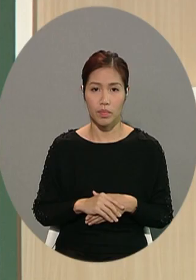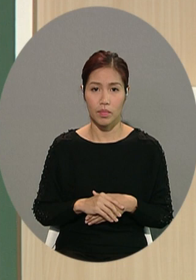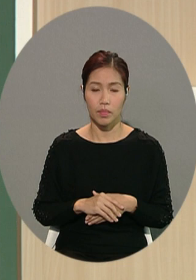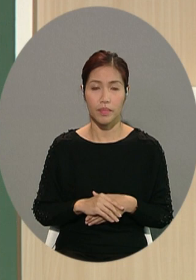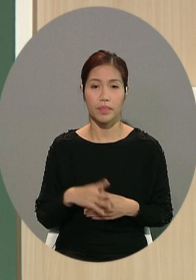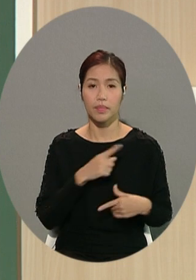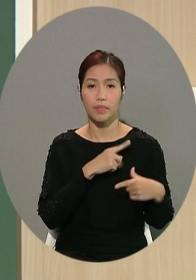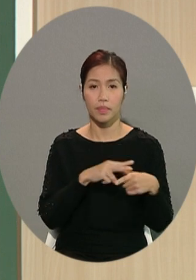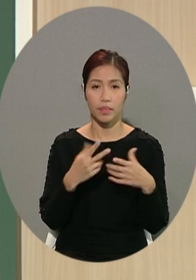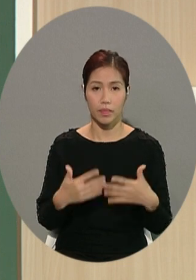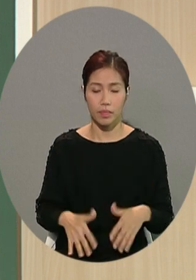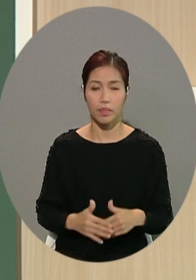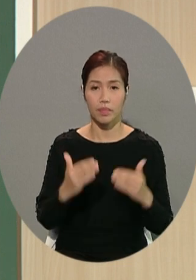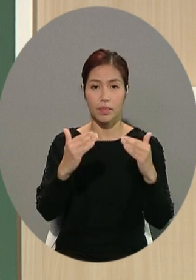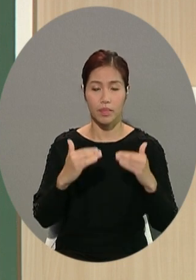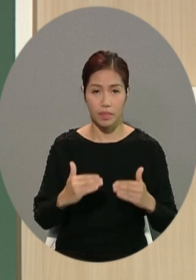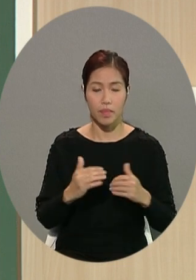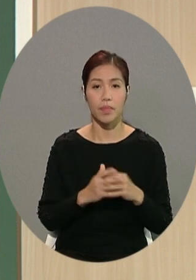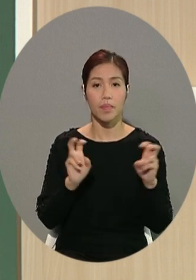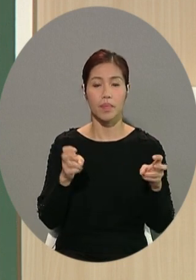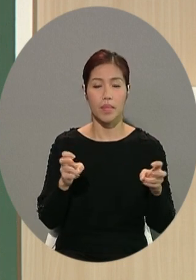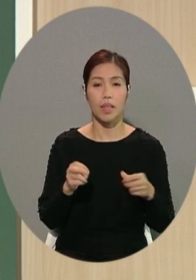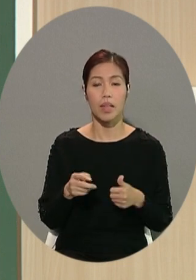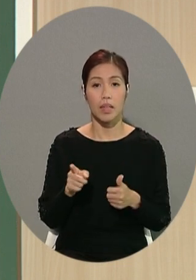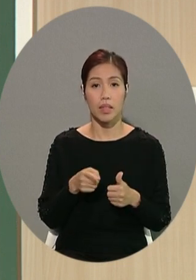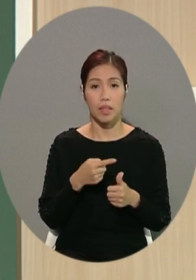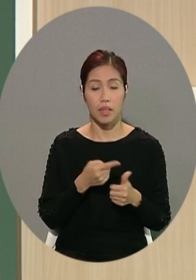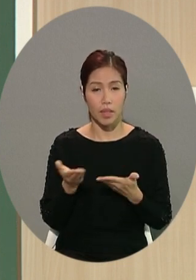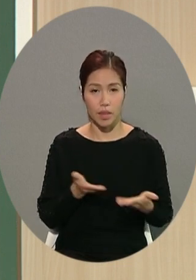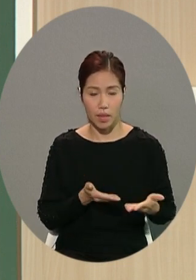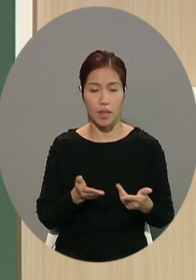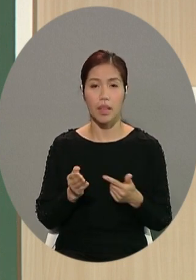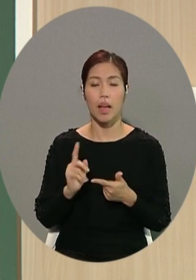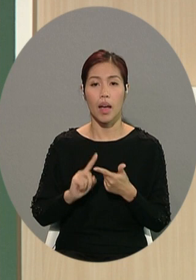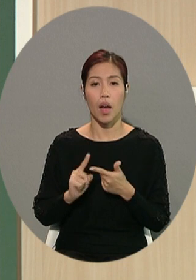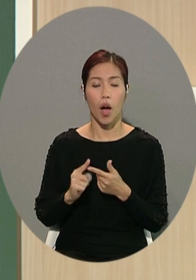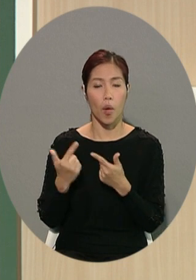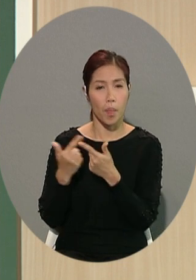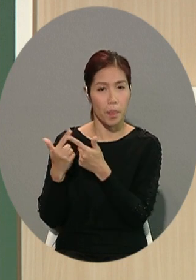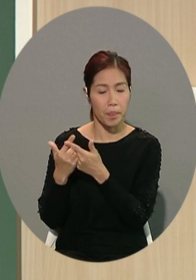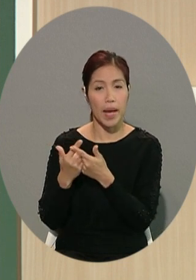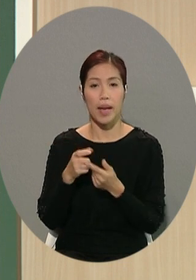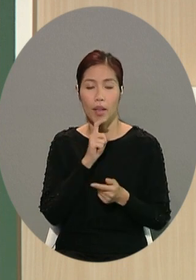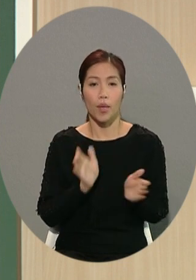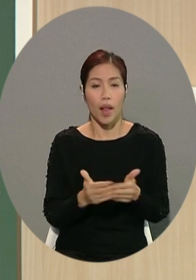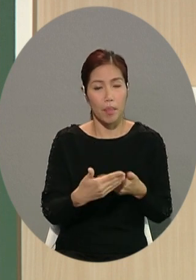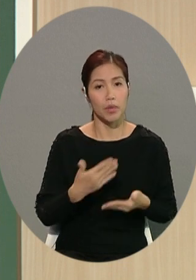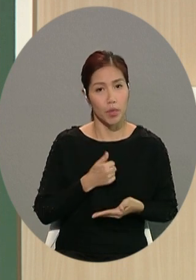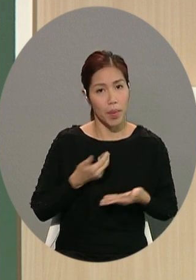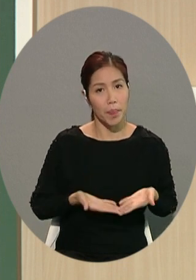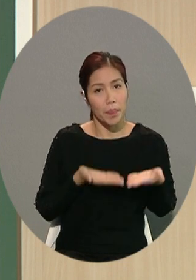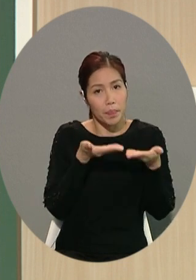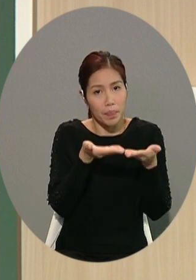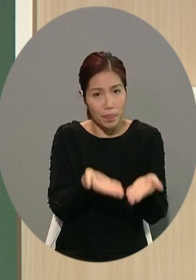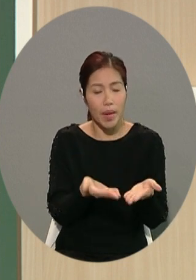自我介绍之后是先礼后兵的环节，几位都准备了一份礼物送给同区任何一位候选人的，